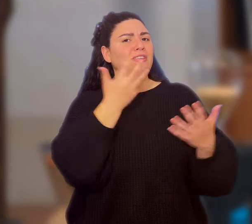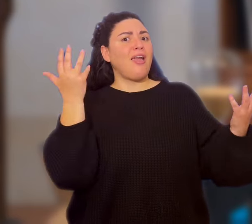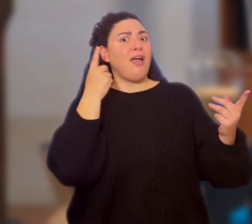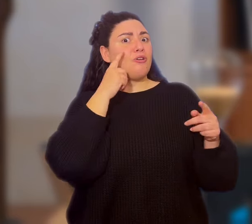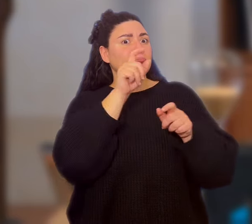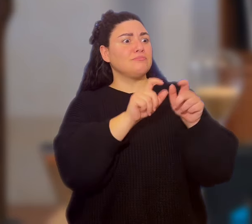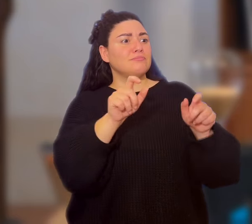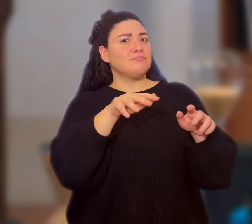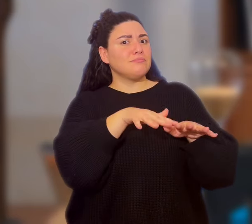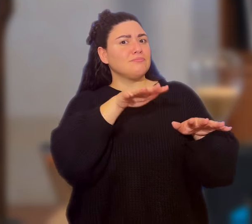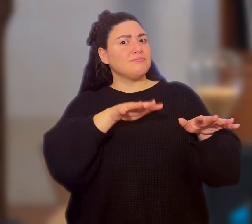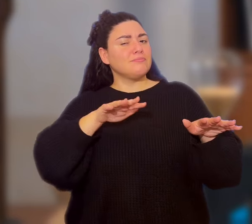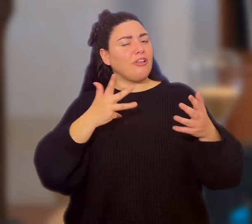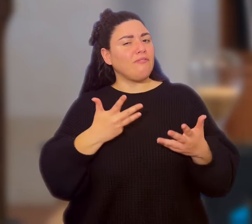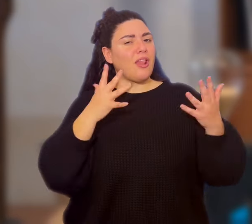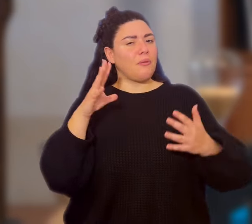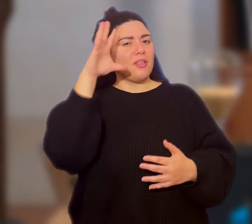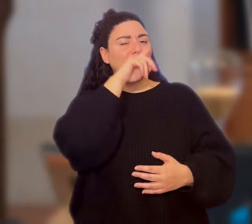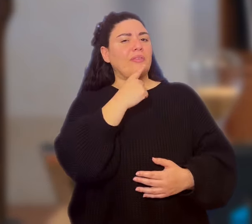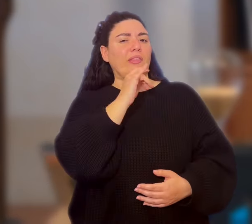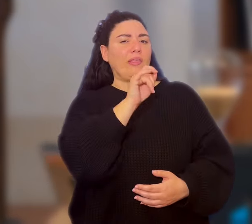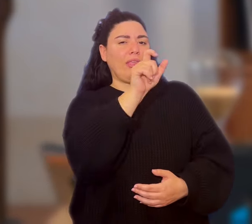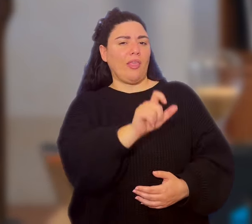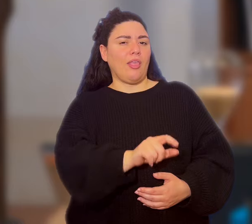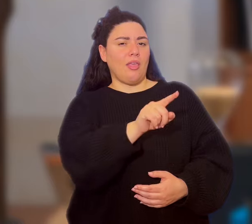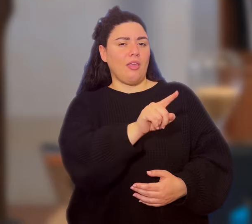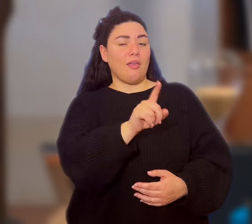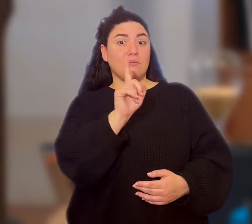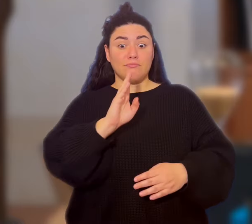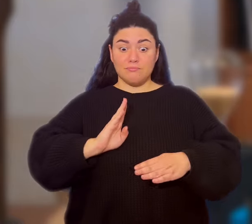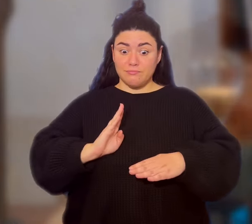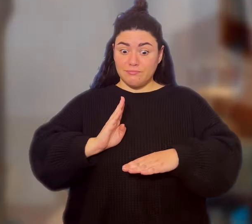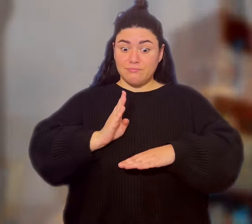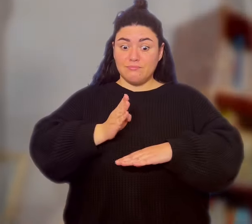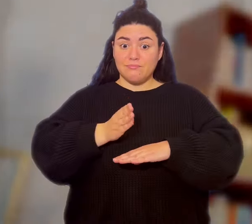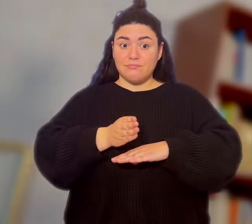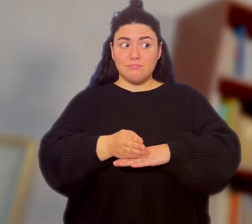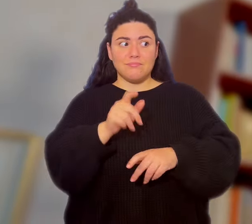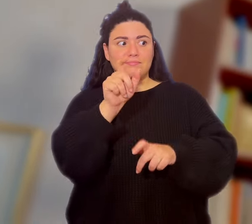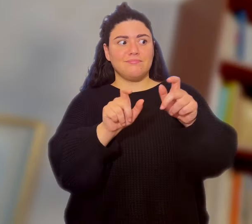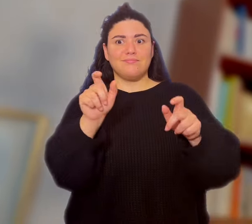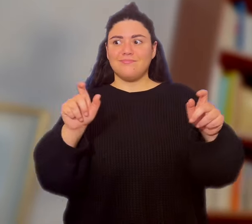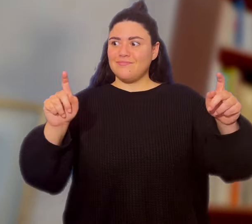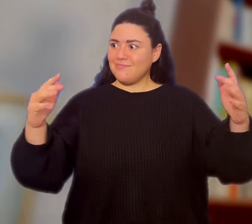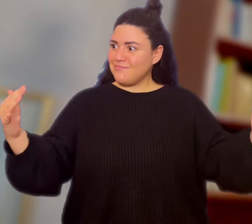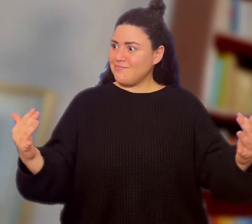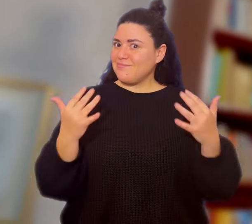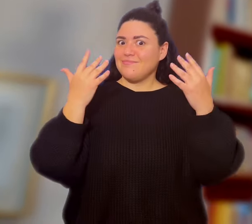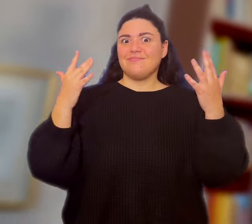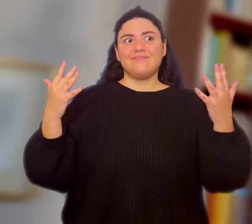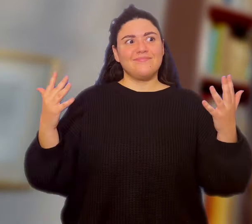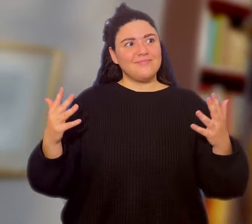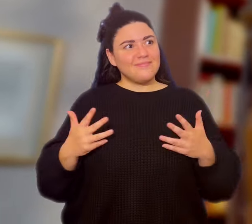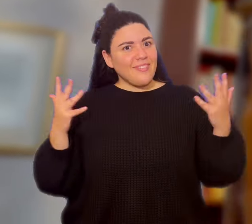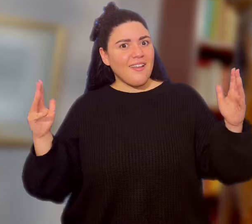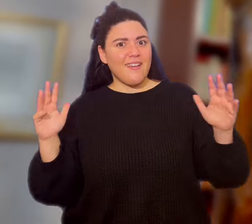intuito Chi è Gesù di Nazaret è un ingresso solenne un ingresso contrassegnato da una grande festa